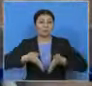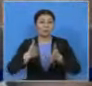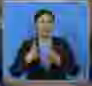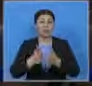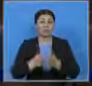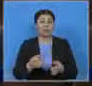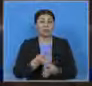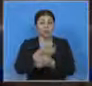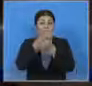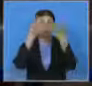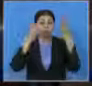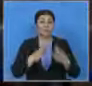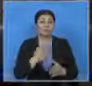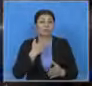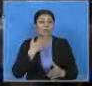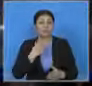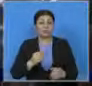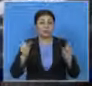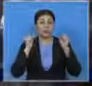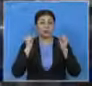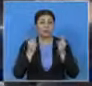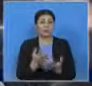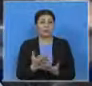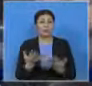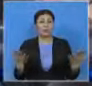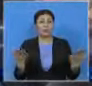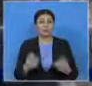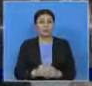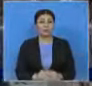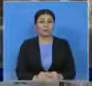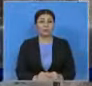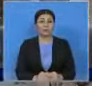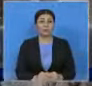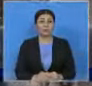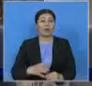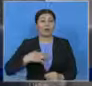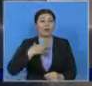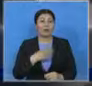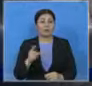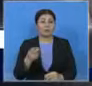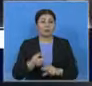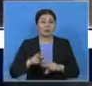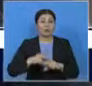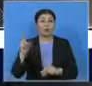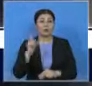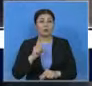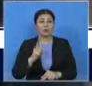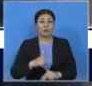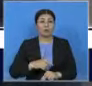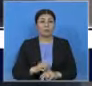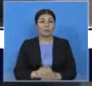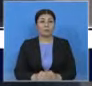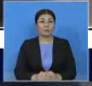на культивирование национальных видов спорта, поделились организаторы. Важность в том, чтобы казах